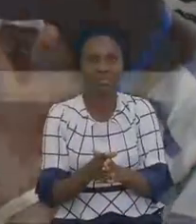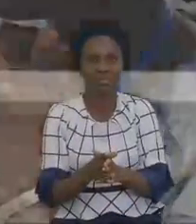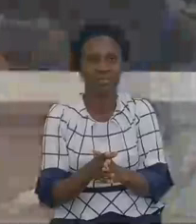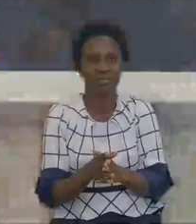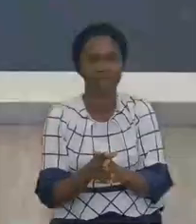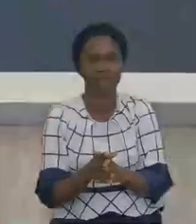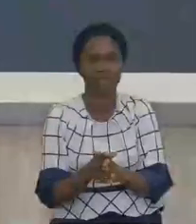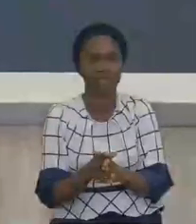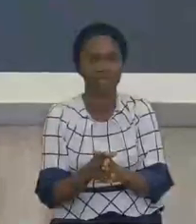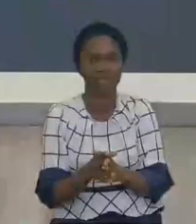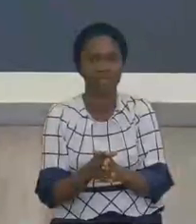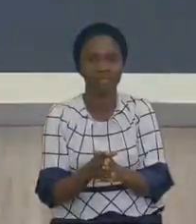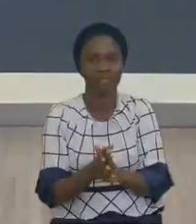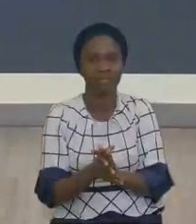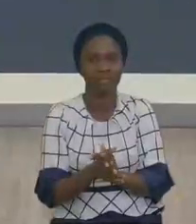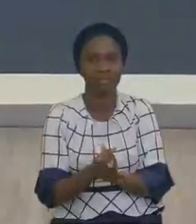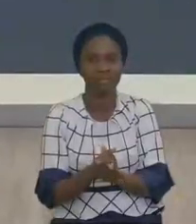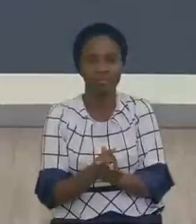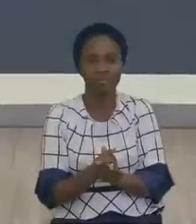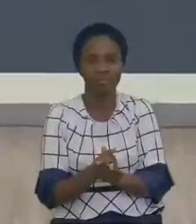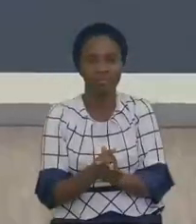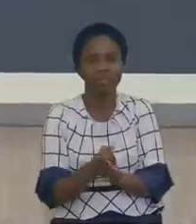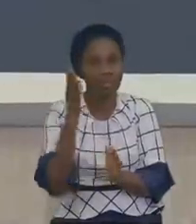Pourquoi? Les enfants disent, mais pourquoi?